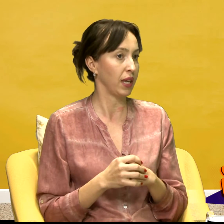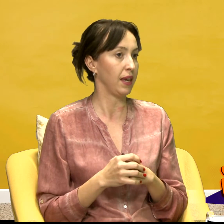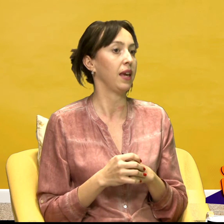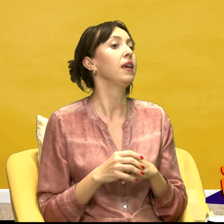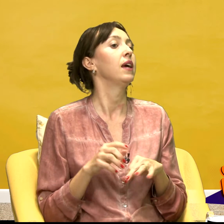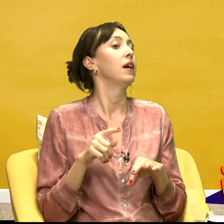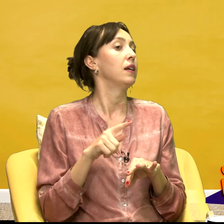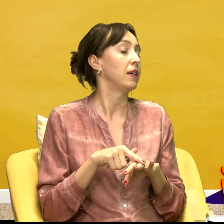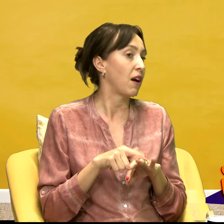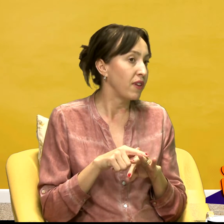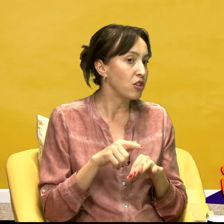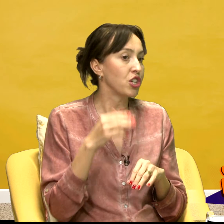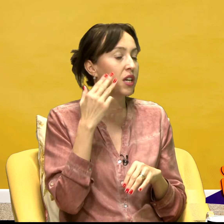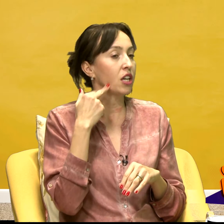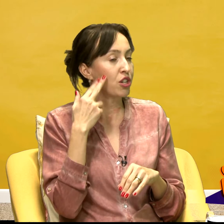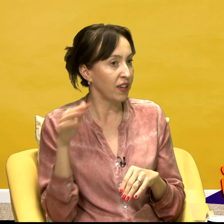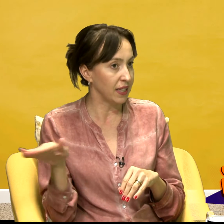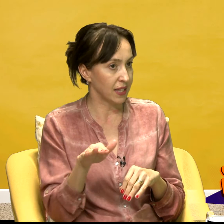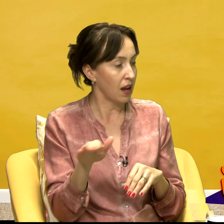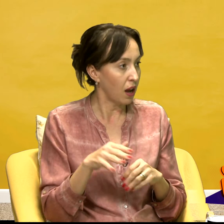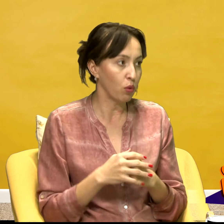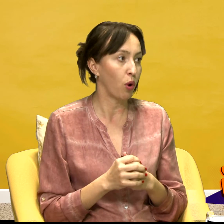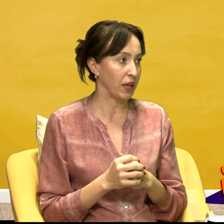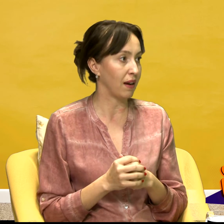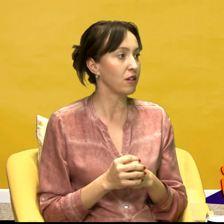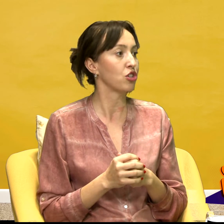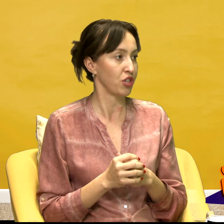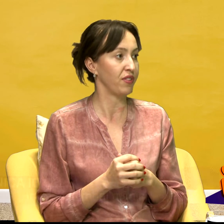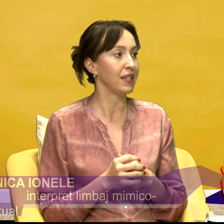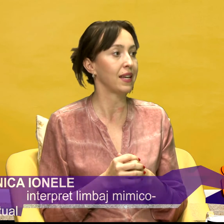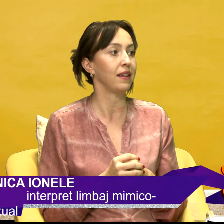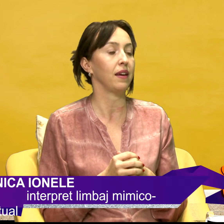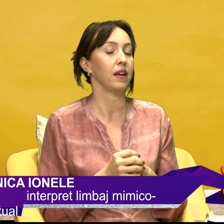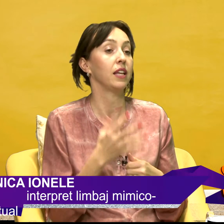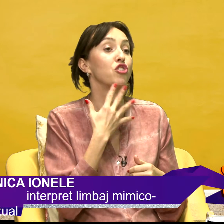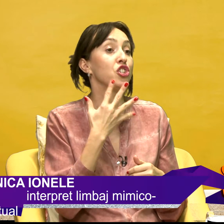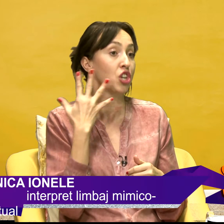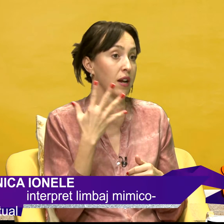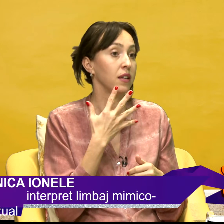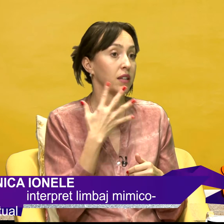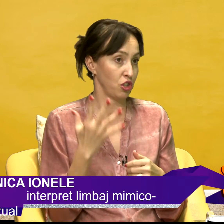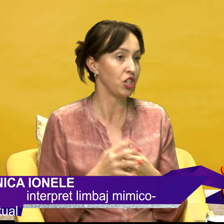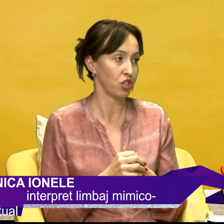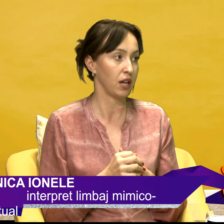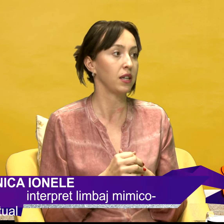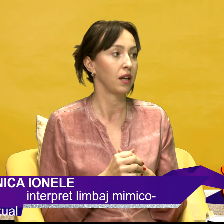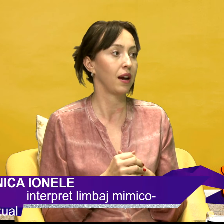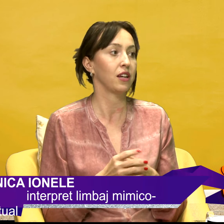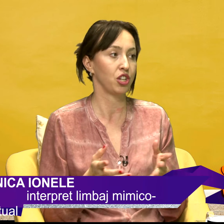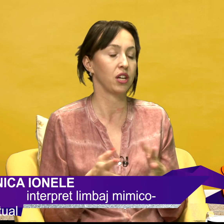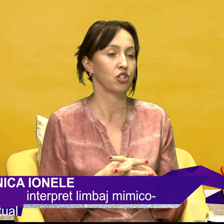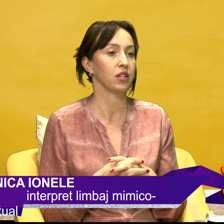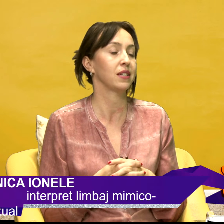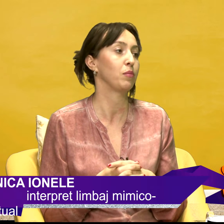soțul ei. La fel și fetița. Au un copilaș și fetița de 5 ani,